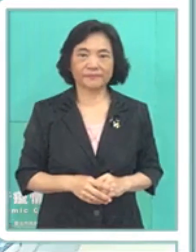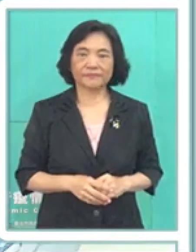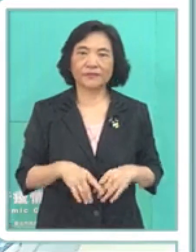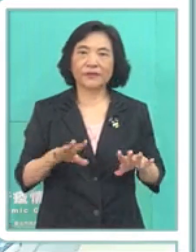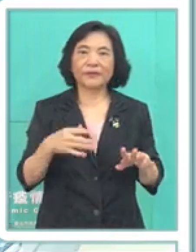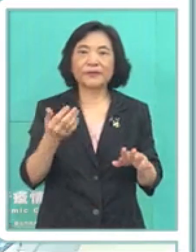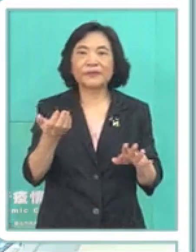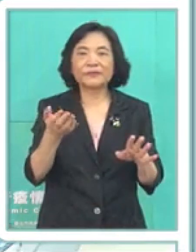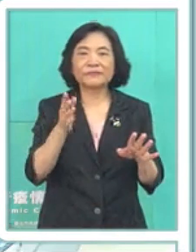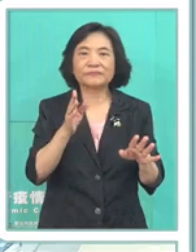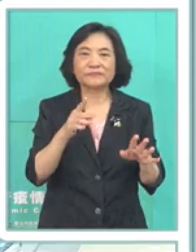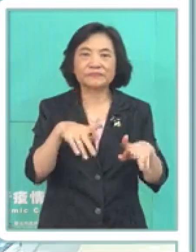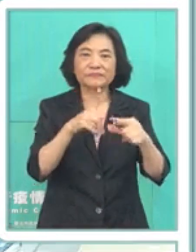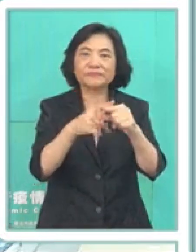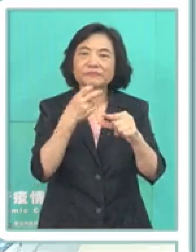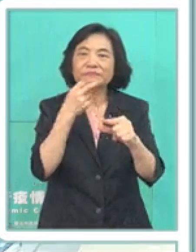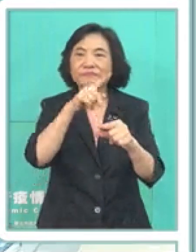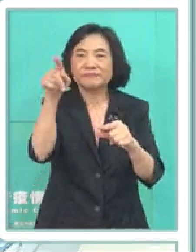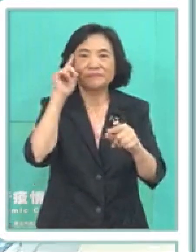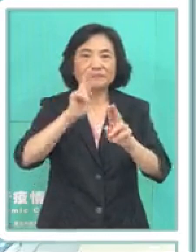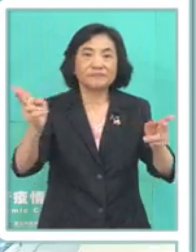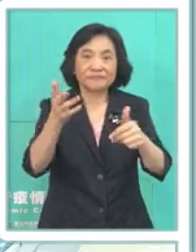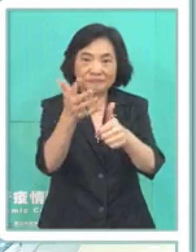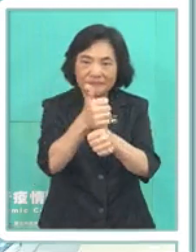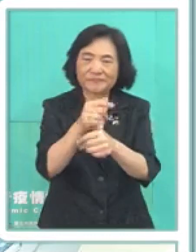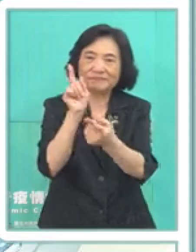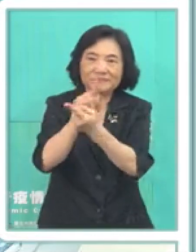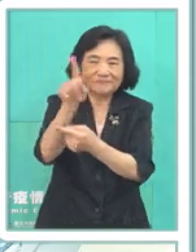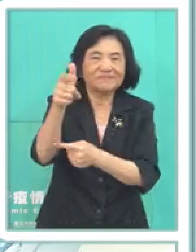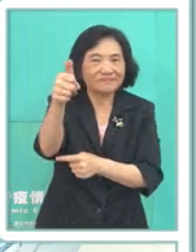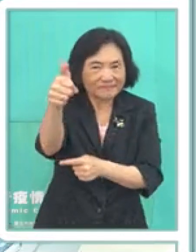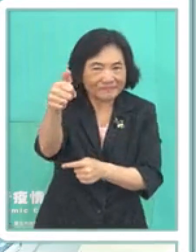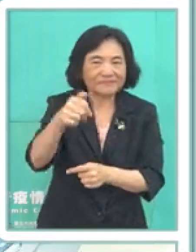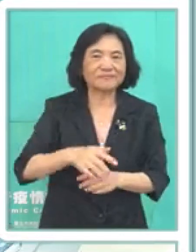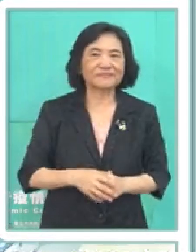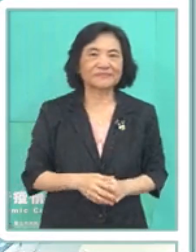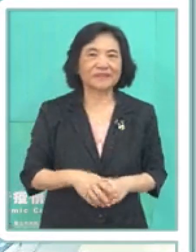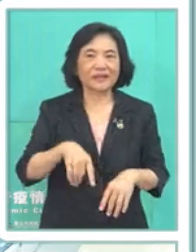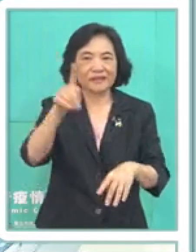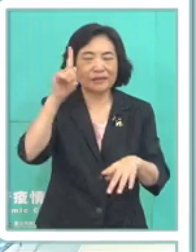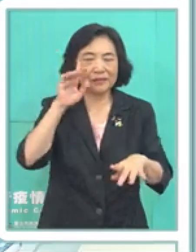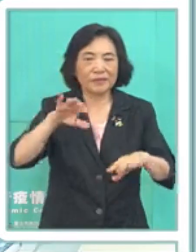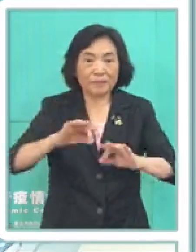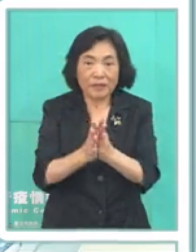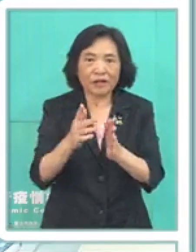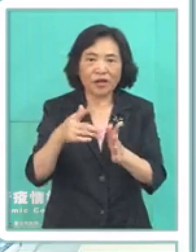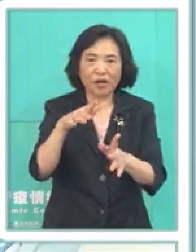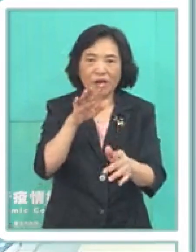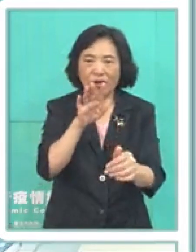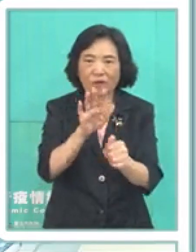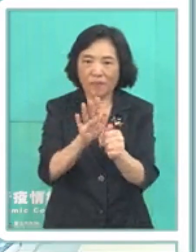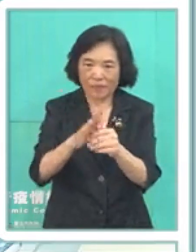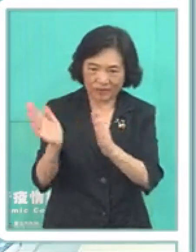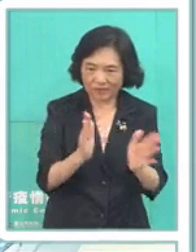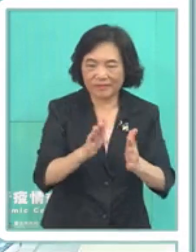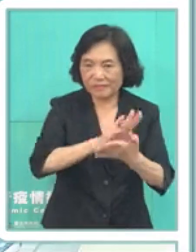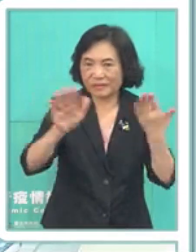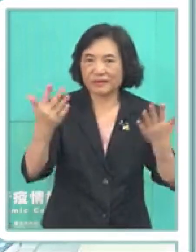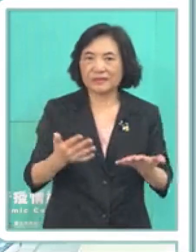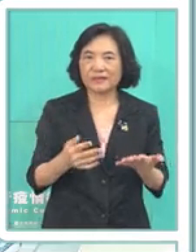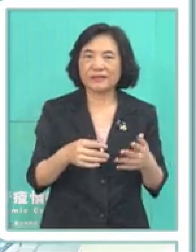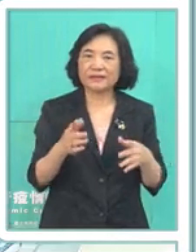也谢谢哈，谢谢中央疫情指挥中心，那么及时的做的处理。因为这个